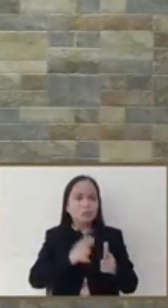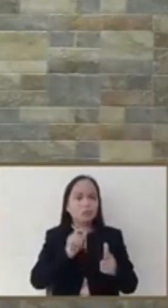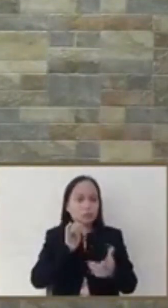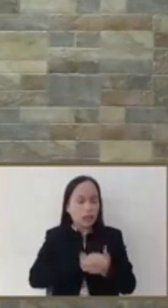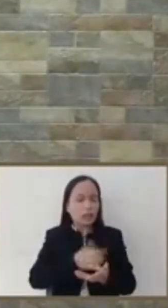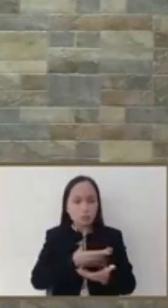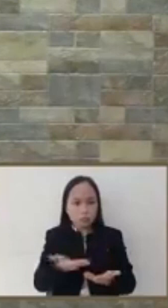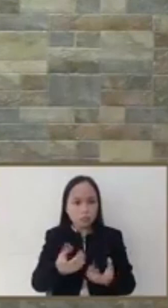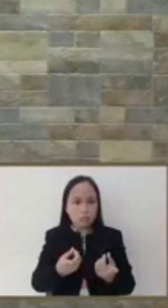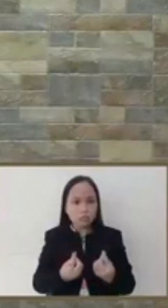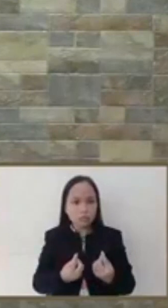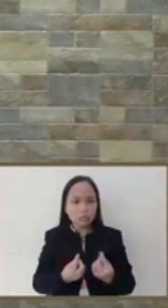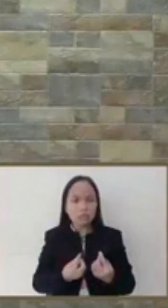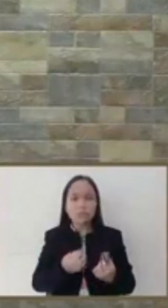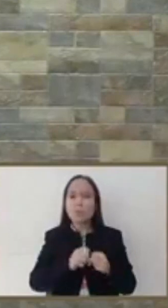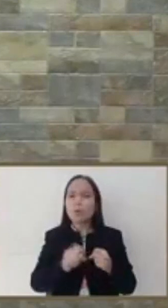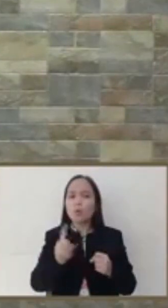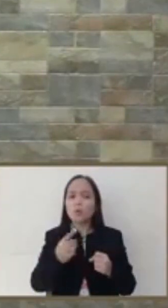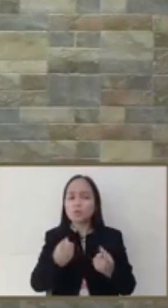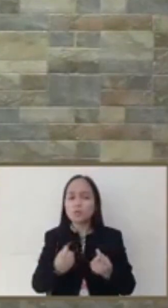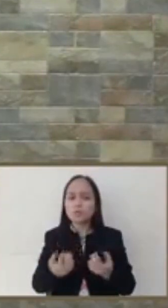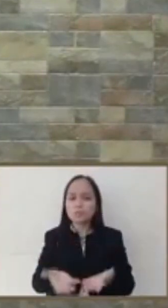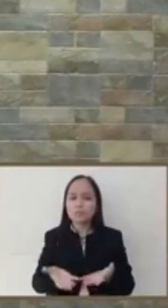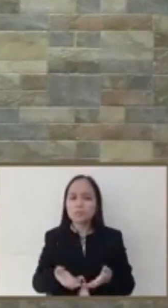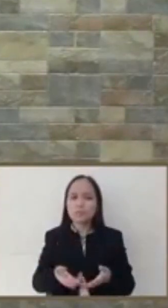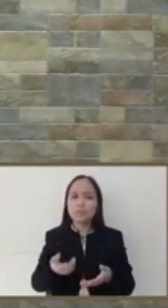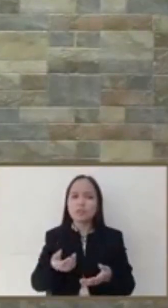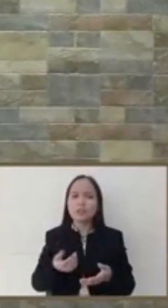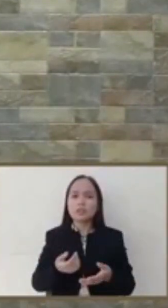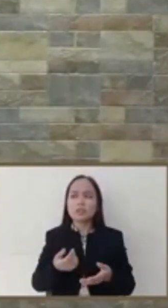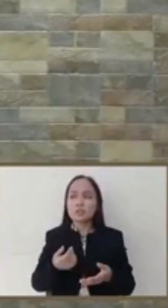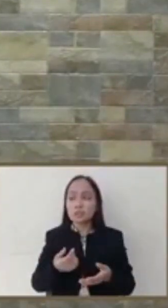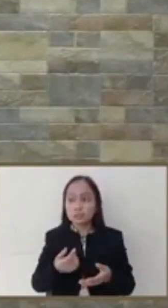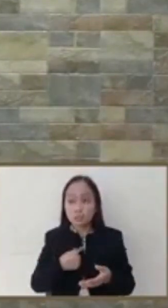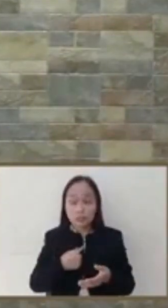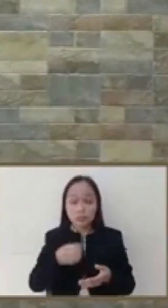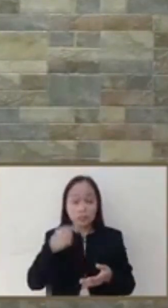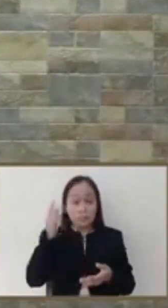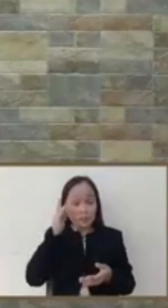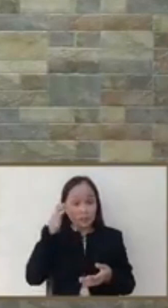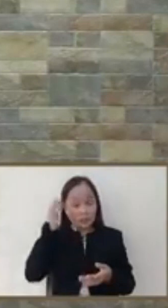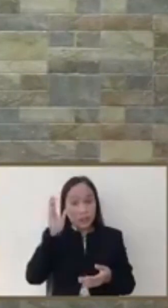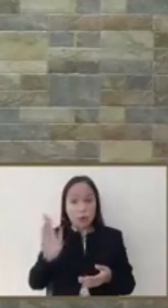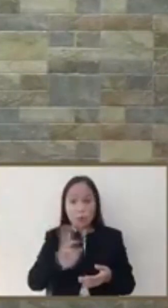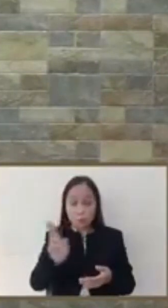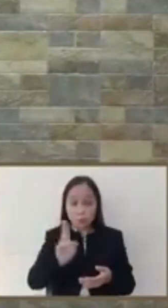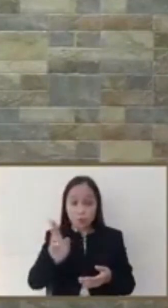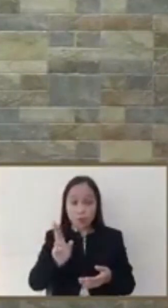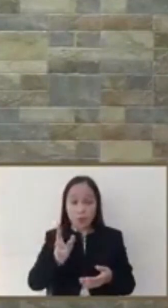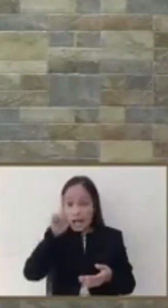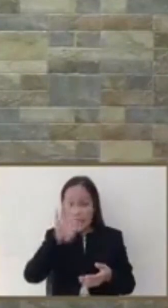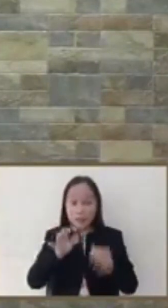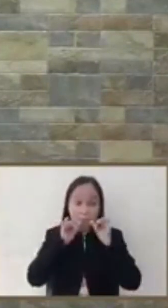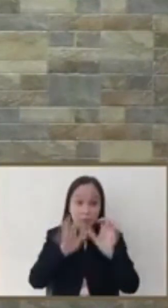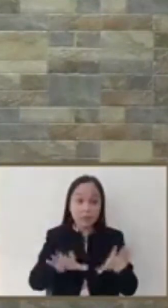see, now do you understand, what am I doing here, mga kapatid? Ginagamit ko ang binigay na pagpapala ng Panginoon para